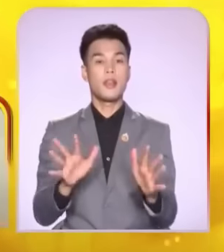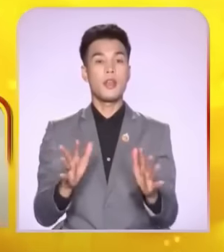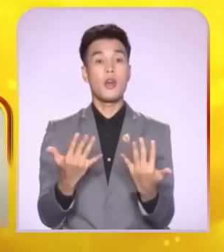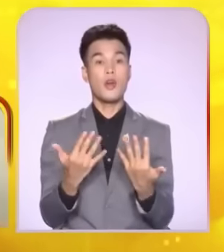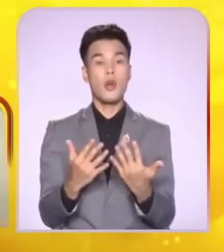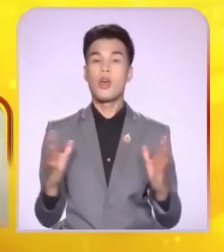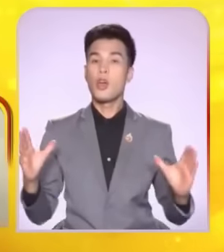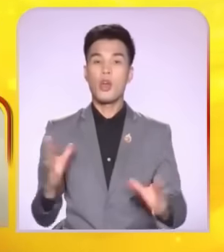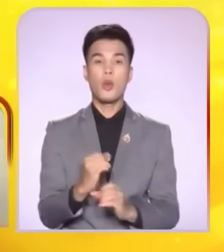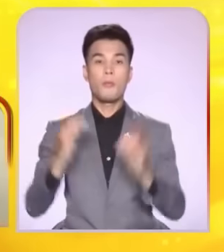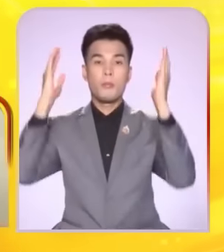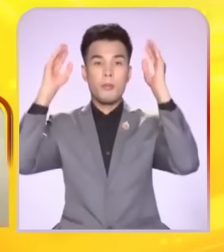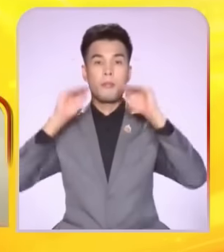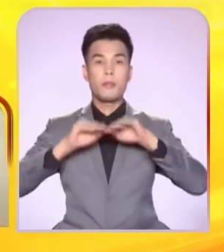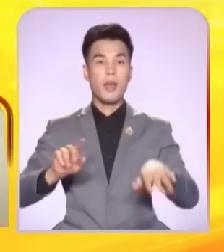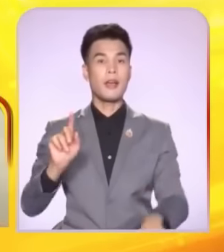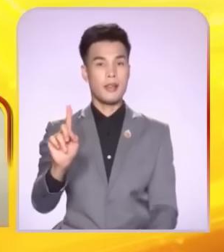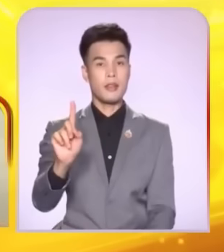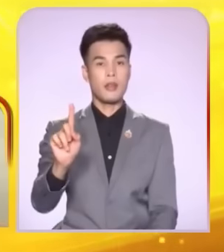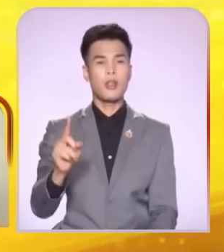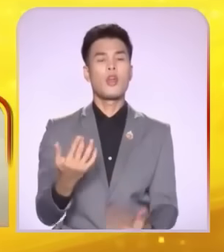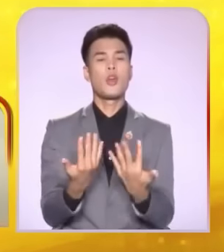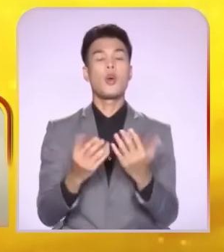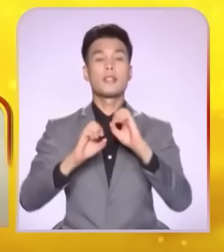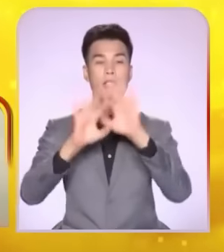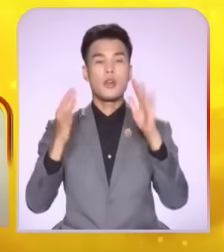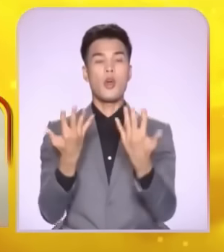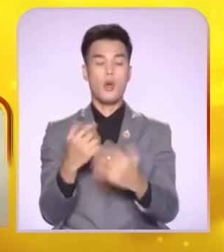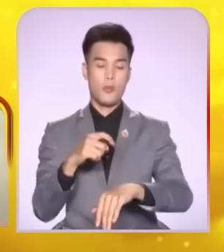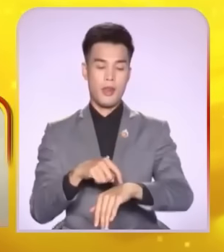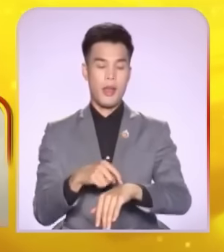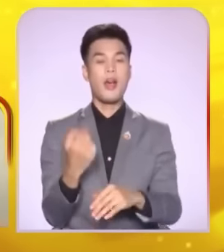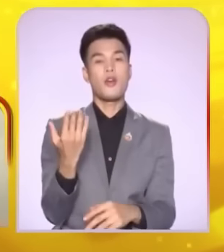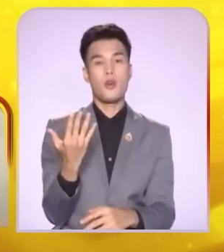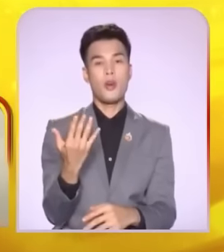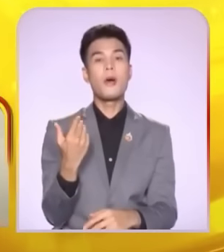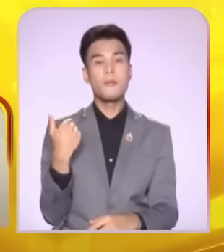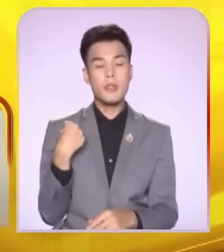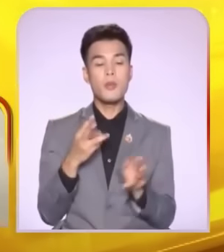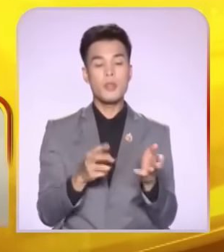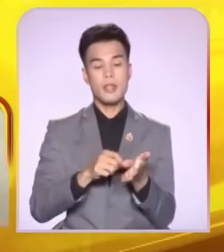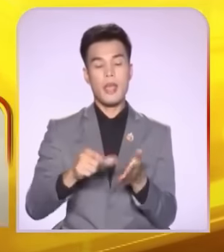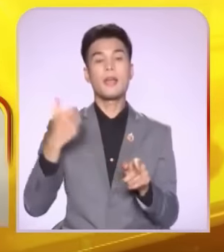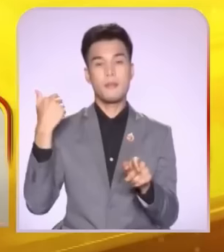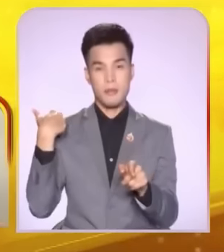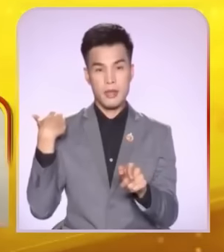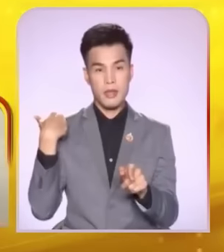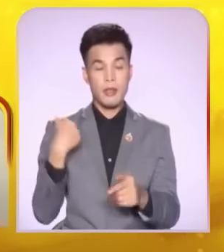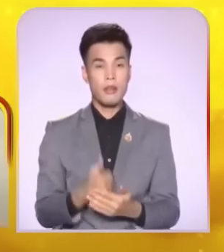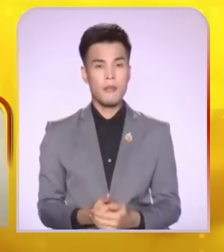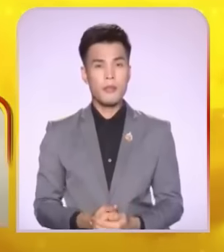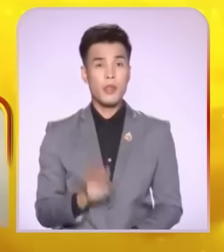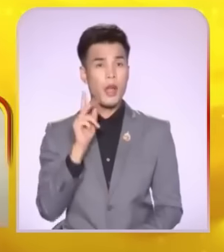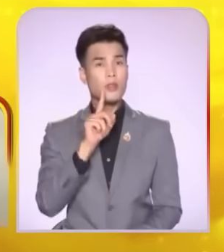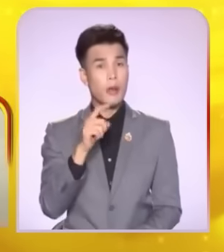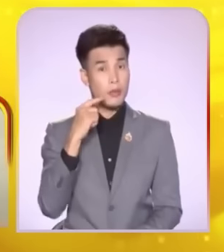วจะแถลงครั้งเดียวเลยแต่รอให้ชัดเจนสักนิดนึงขอเวลาสักหน่อยขอย้ำว่ามีทางออกที่ดีเมื่อผู้สื่อข่าวถามว่า